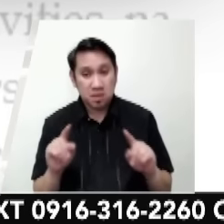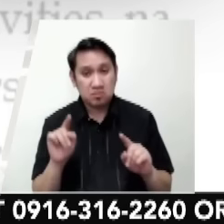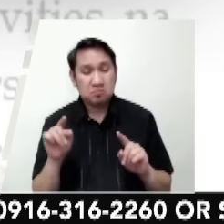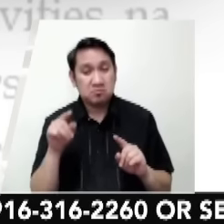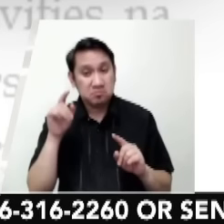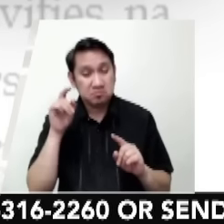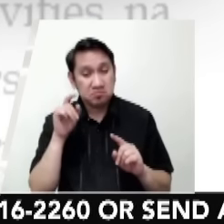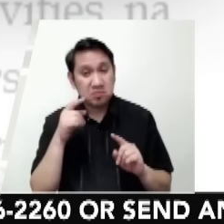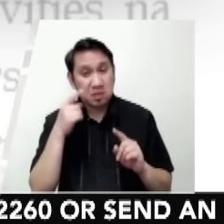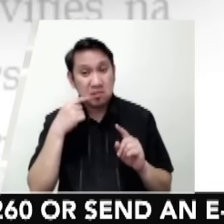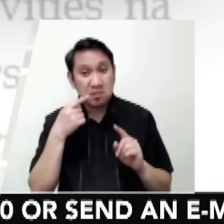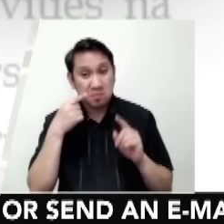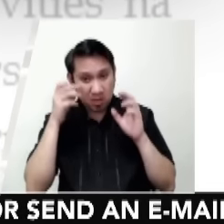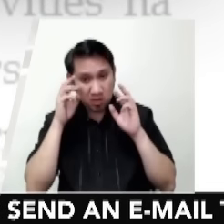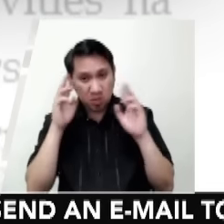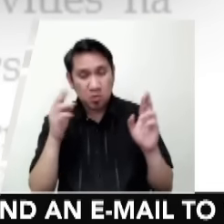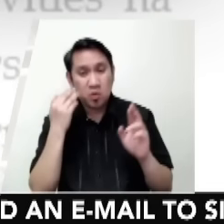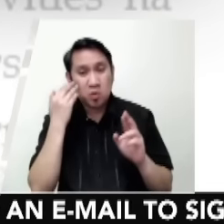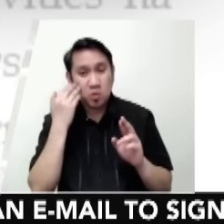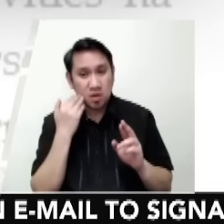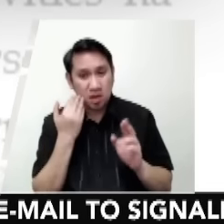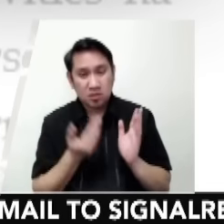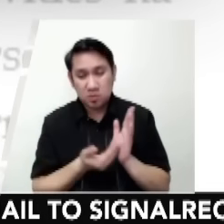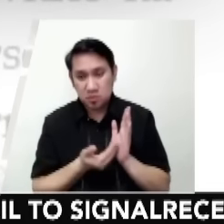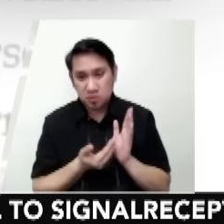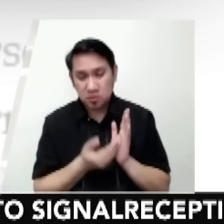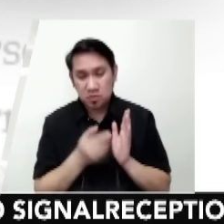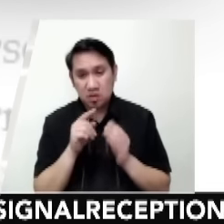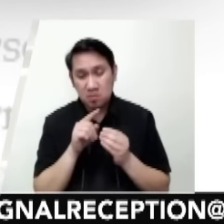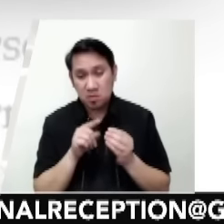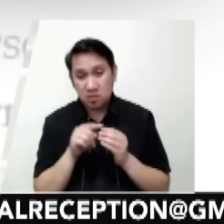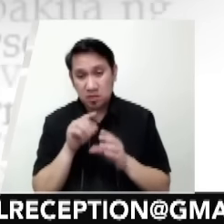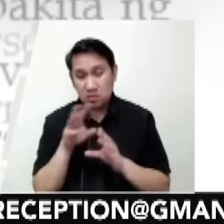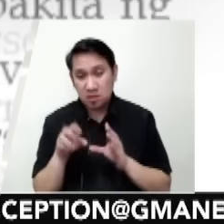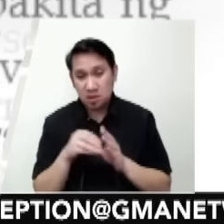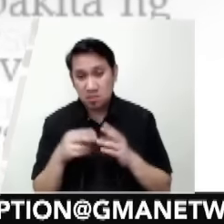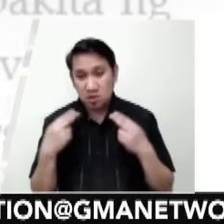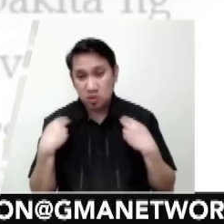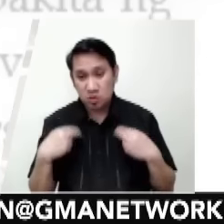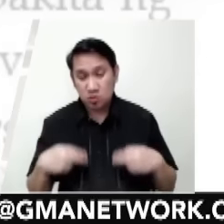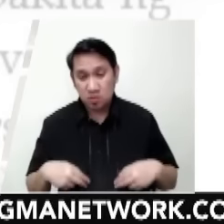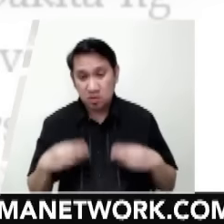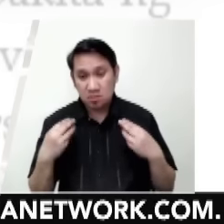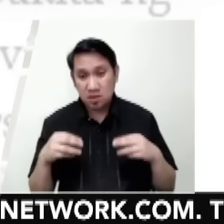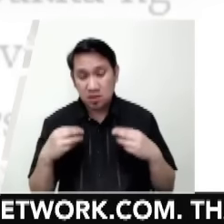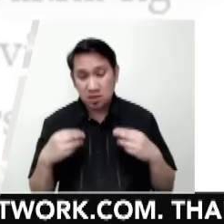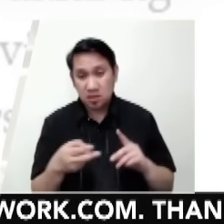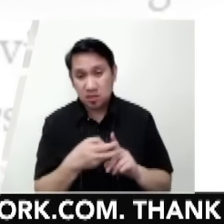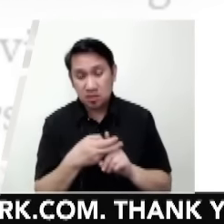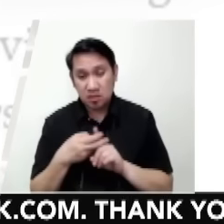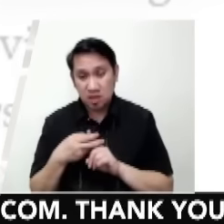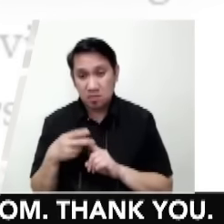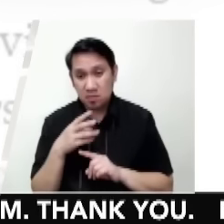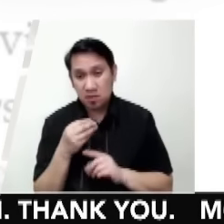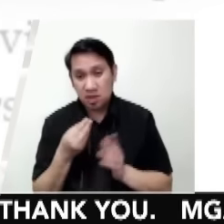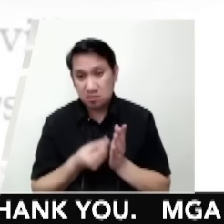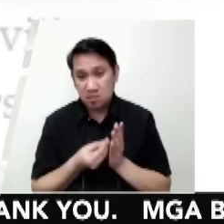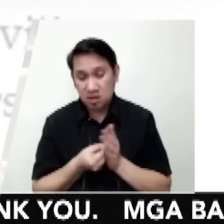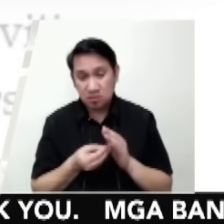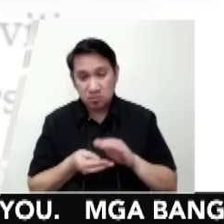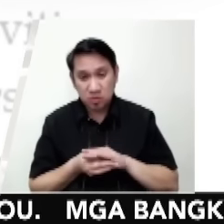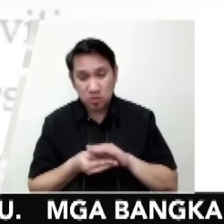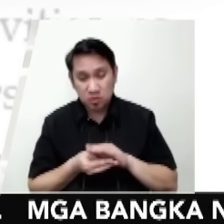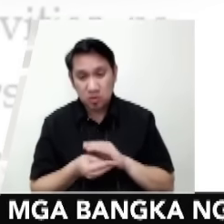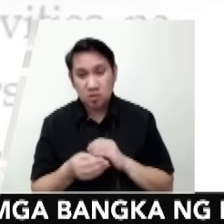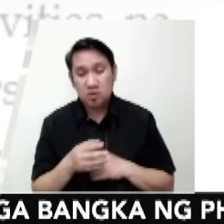elemento para sabihing sabit siya sa human trafficking, kidnapping o money laundering. Iginigit din ni Go ang presumption of innocence o ang